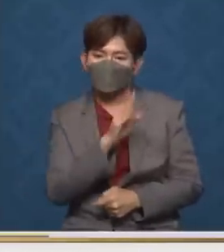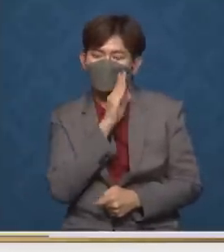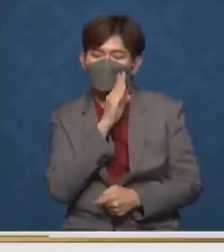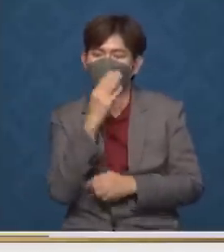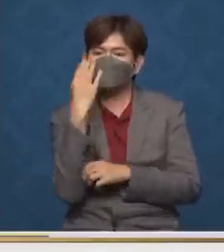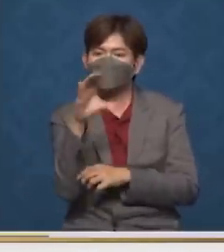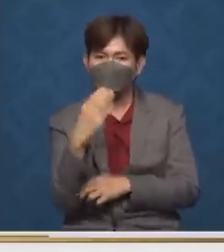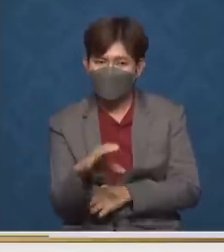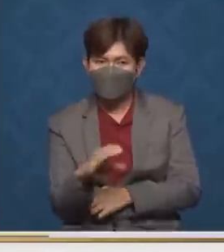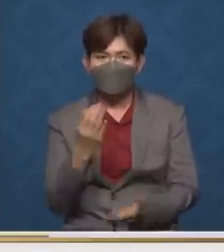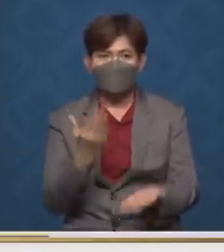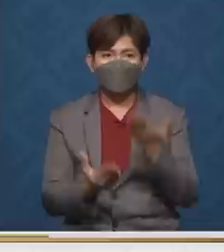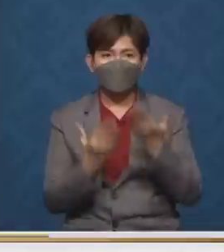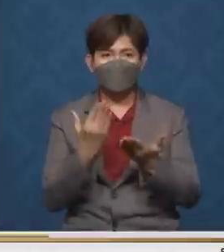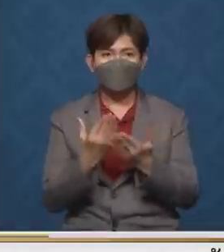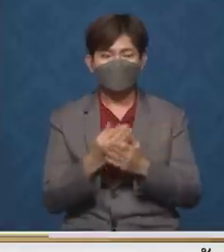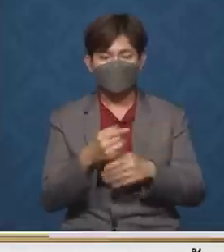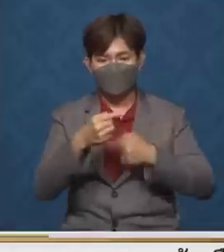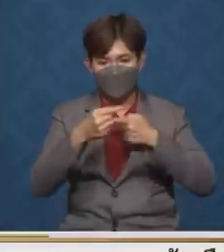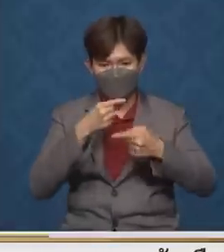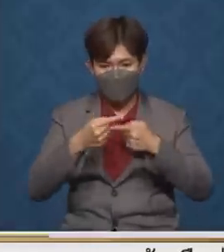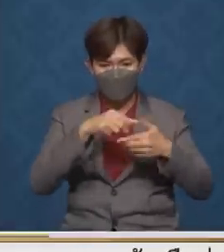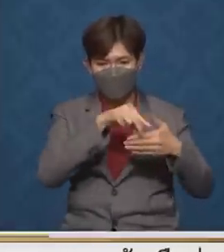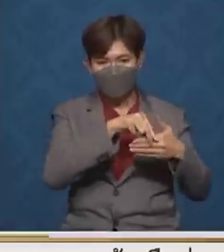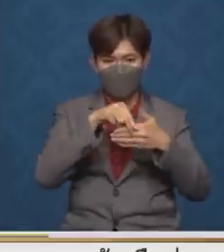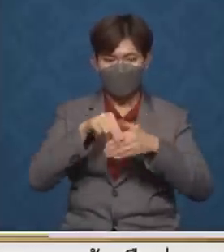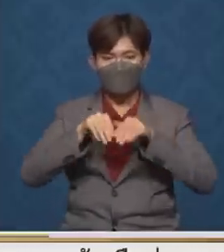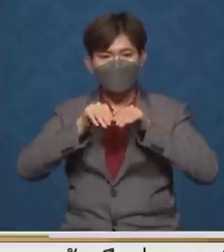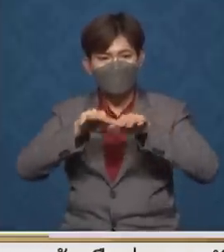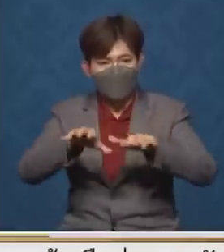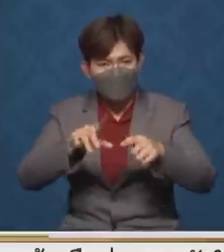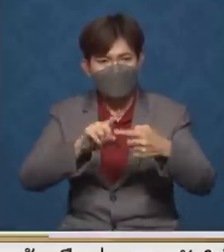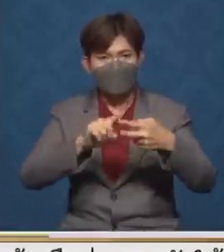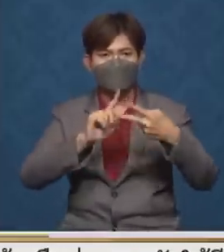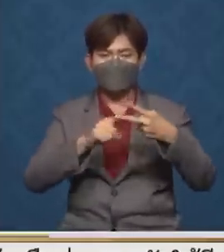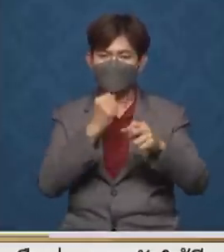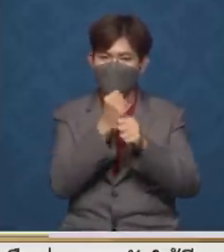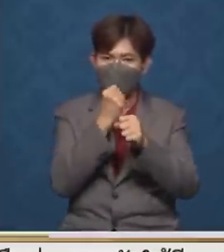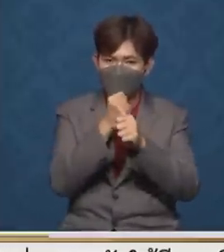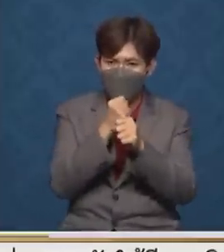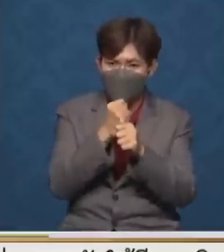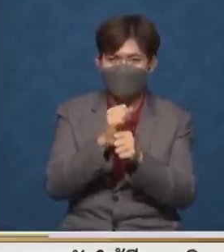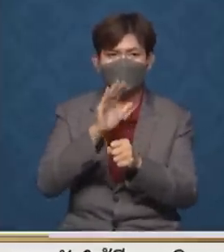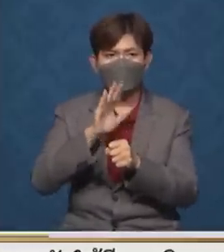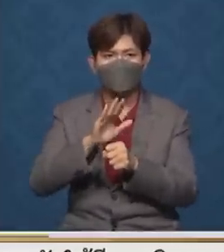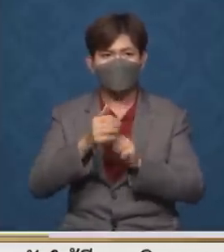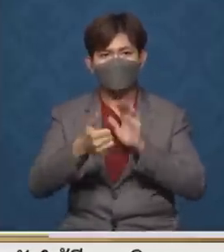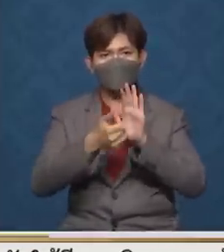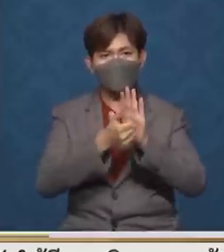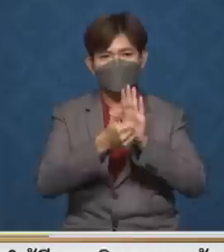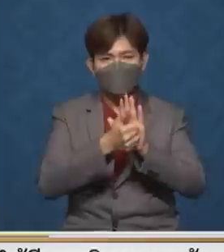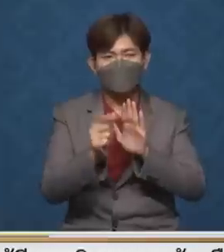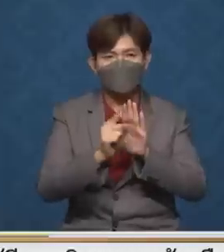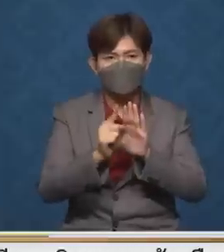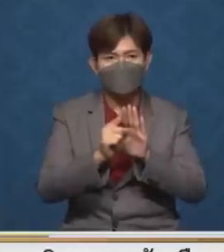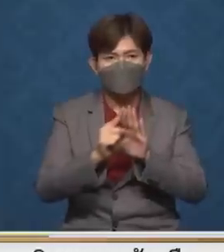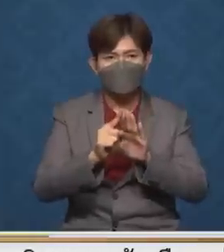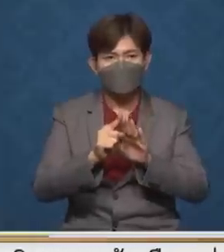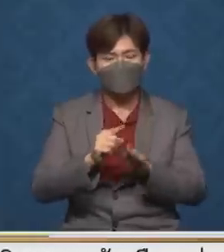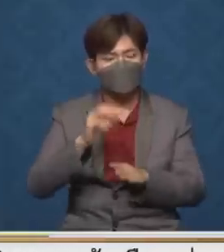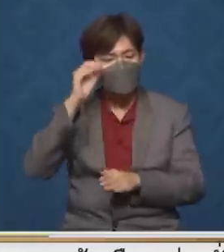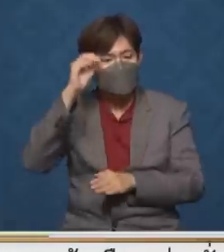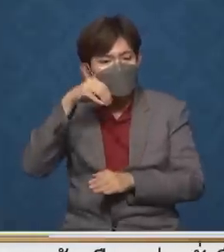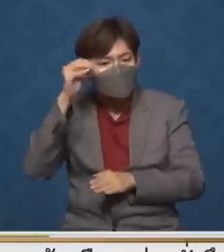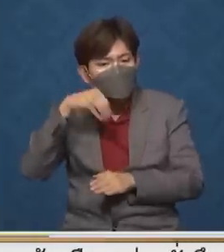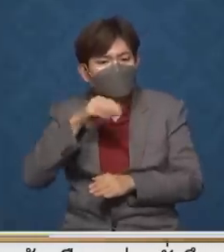แร์การ Commentแชรการทำงานของเพจที่เรีกวาเป็นอวตาลกองทพ